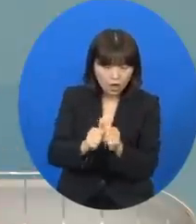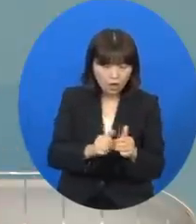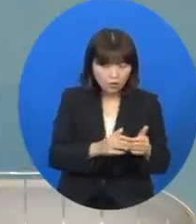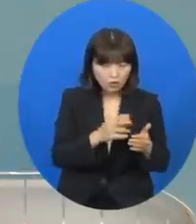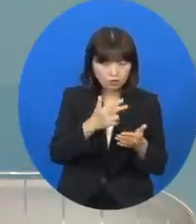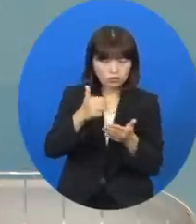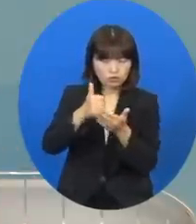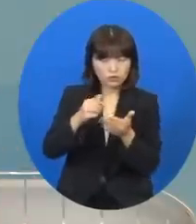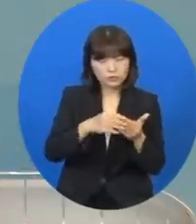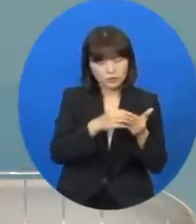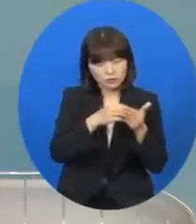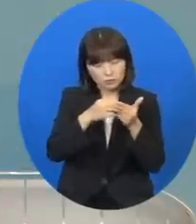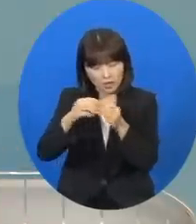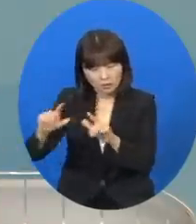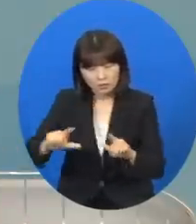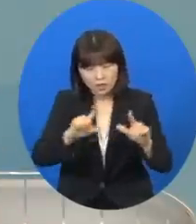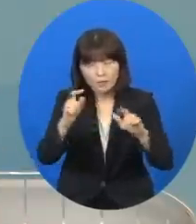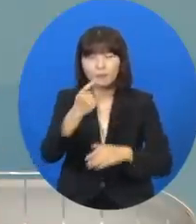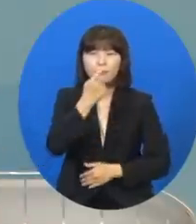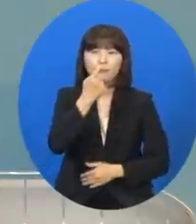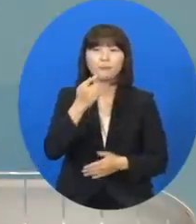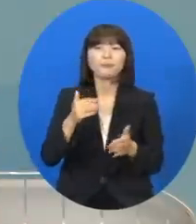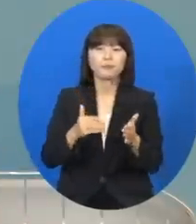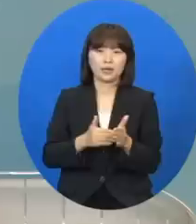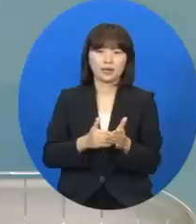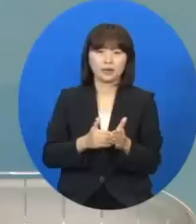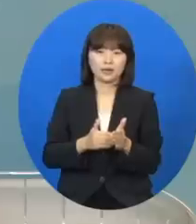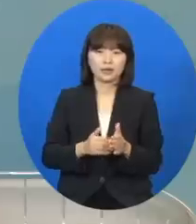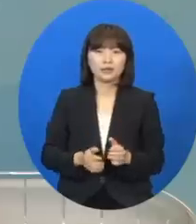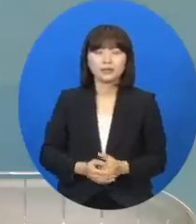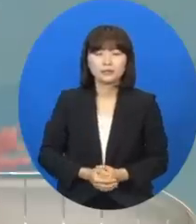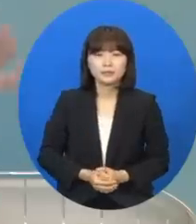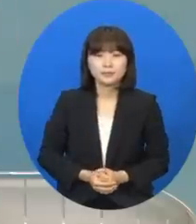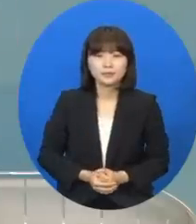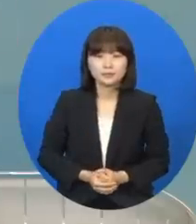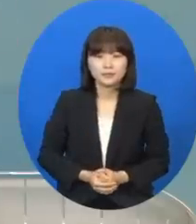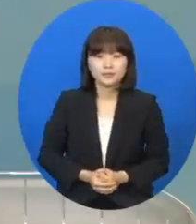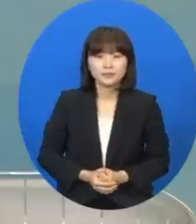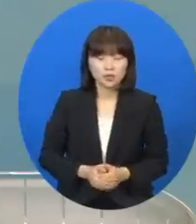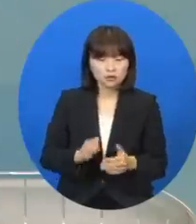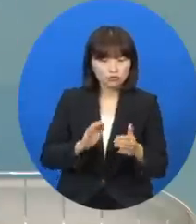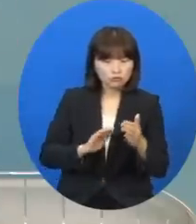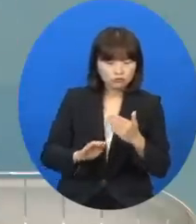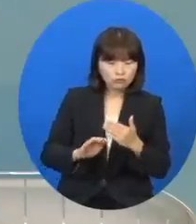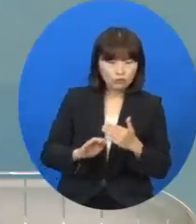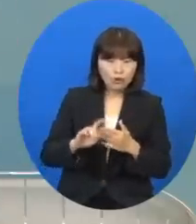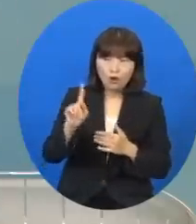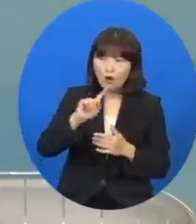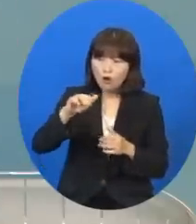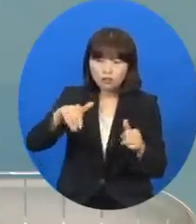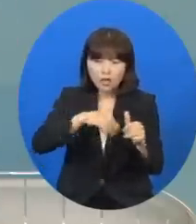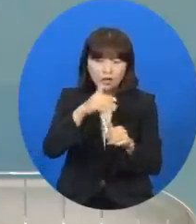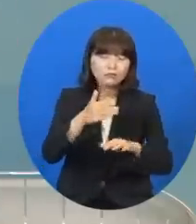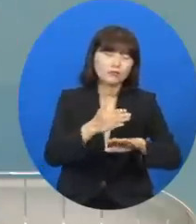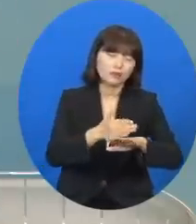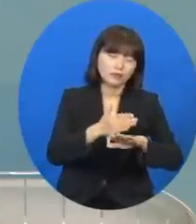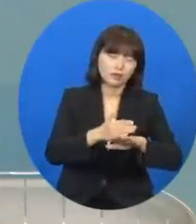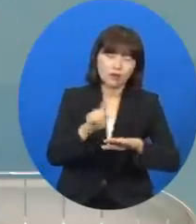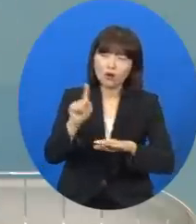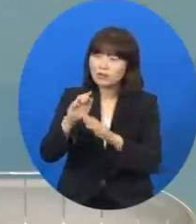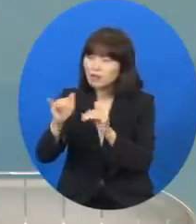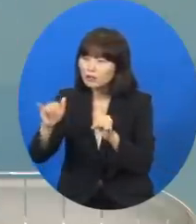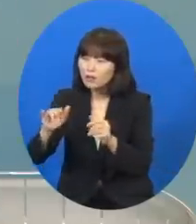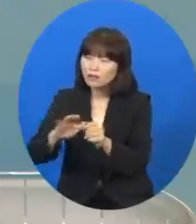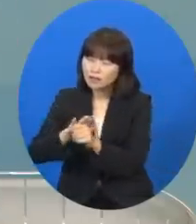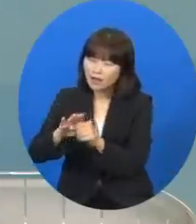삶을 배웠다는 겁니다. 그러고 보니까 어떤 처지도 감사하고 어떤 사람도